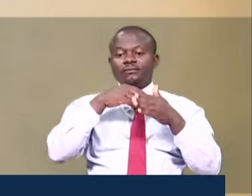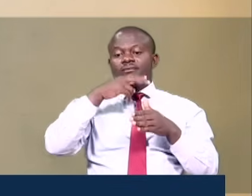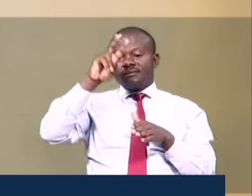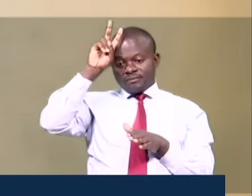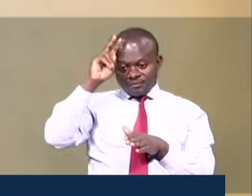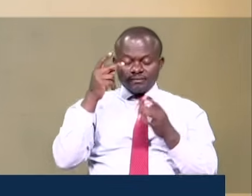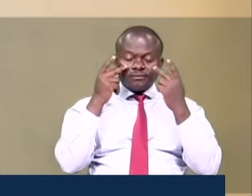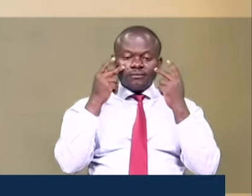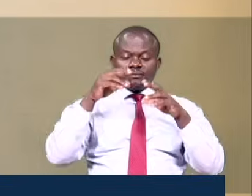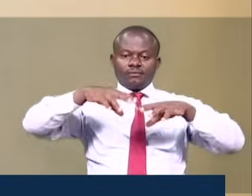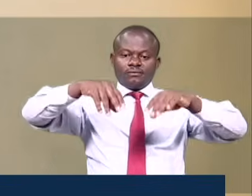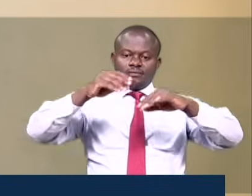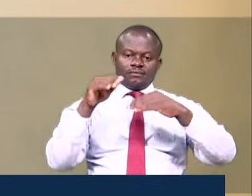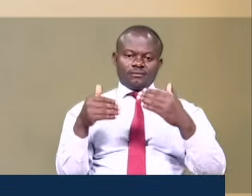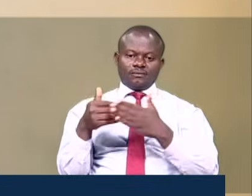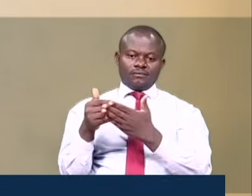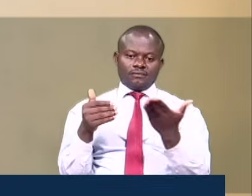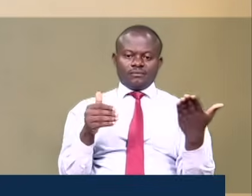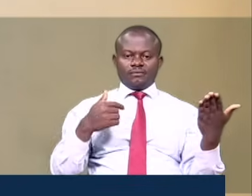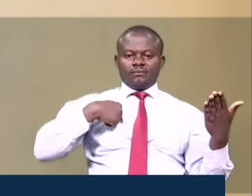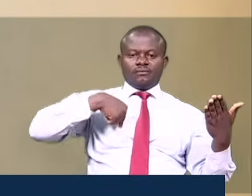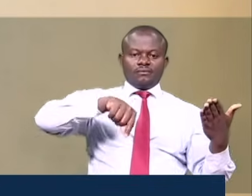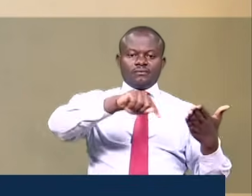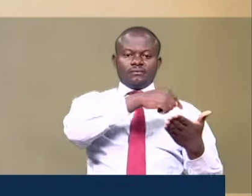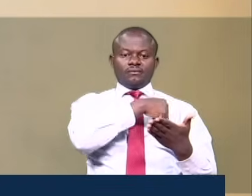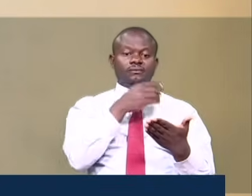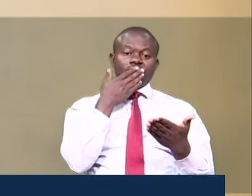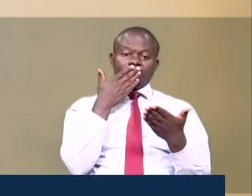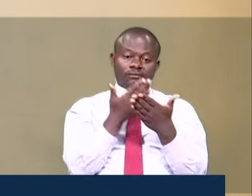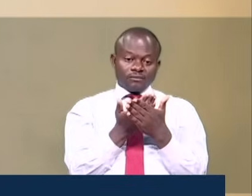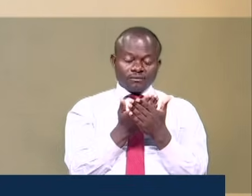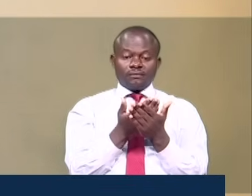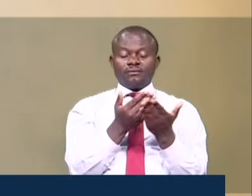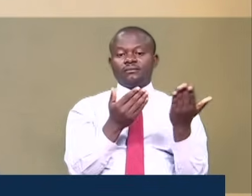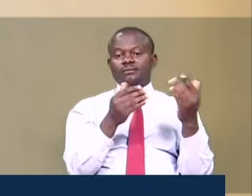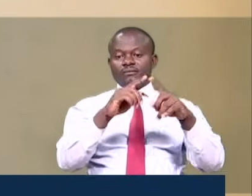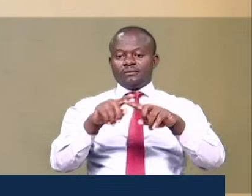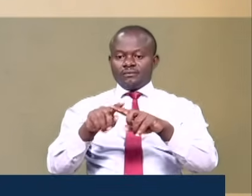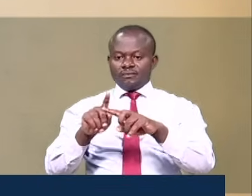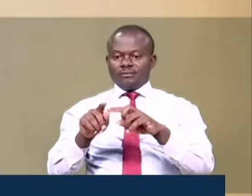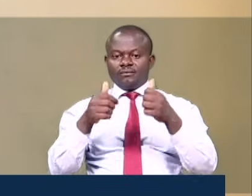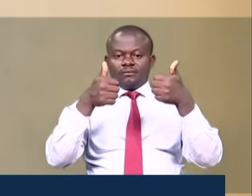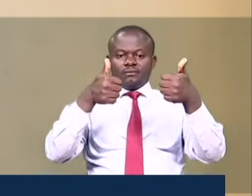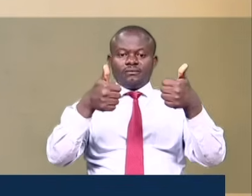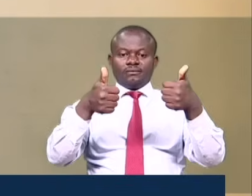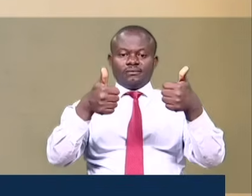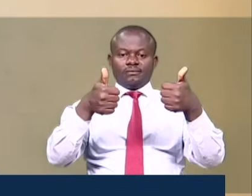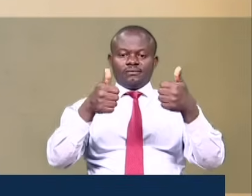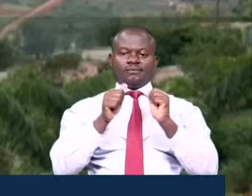ubwatsi bwazo. Ibi byose niba kuko ari ibiti byiza bitazarese neza kariyandira, tuti twiza cyane tuyibwa n'amatungo